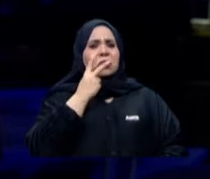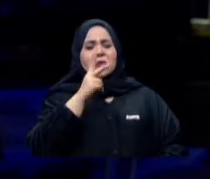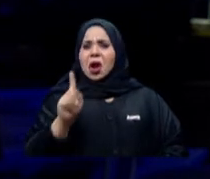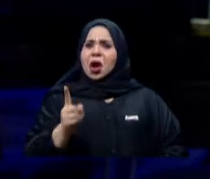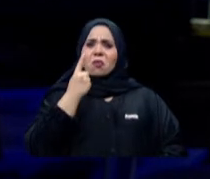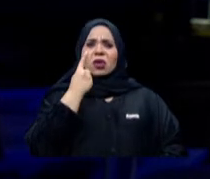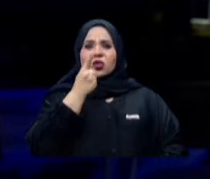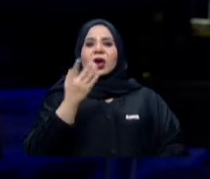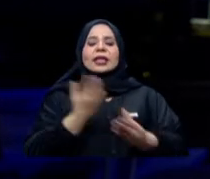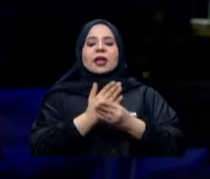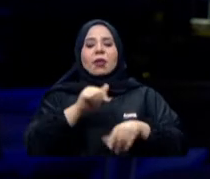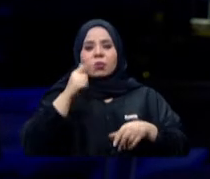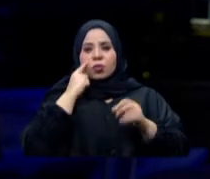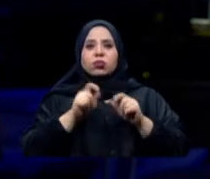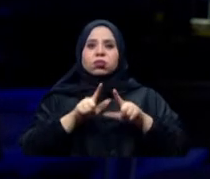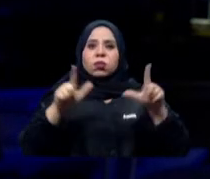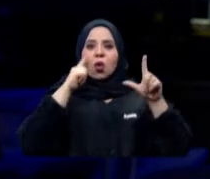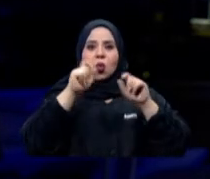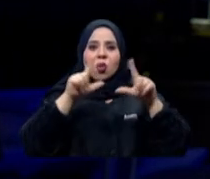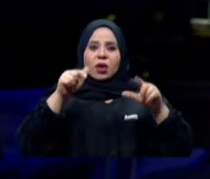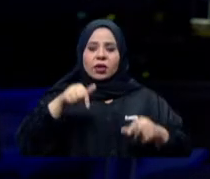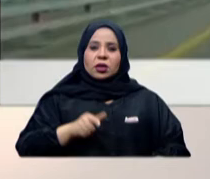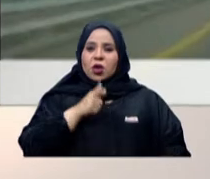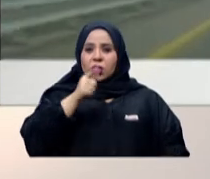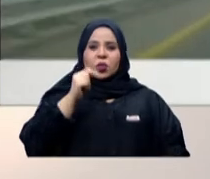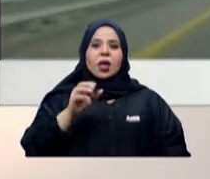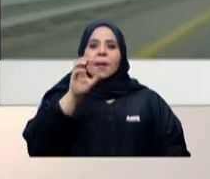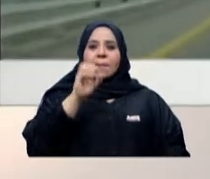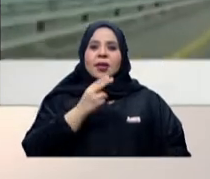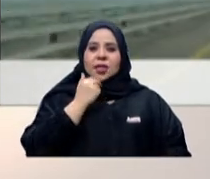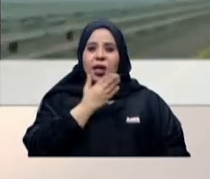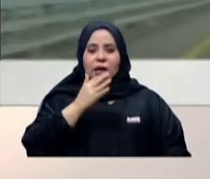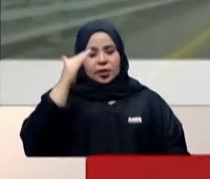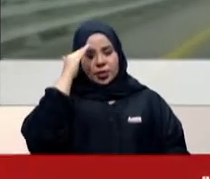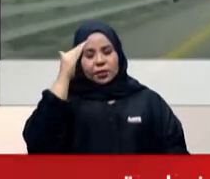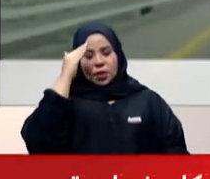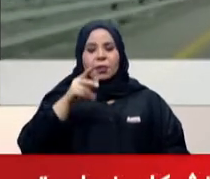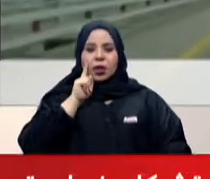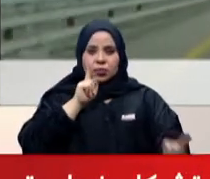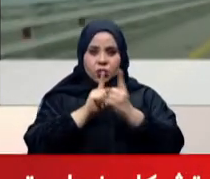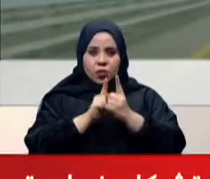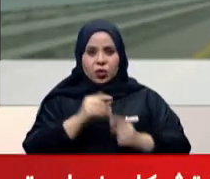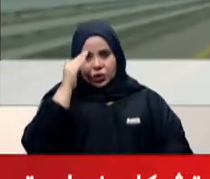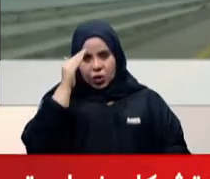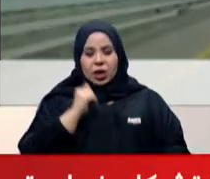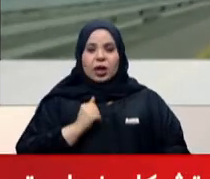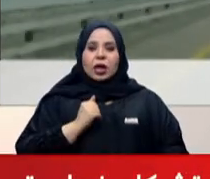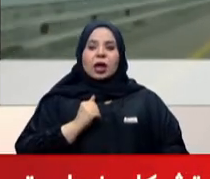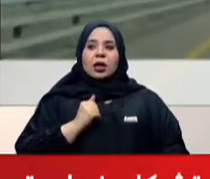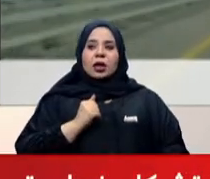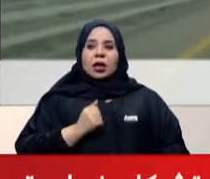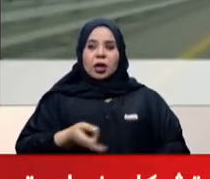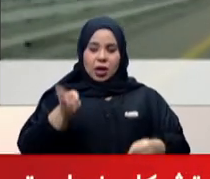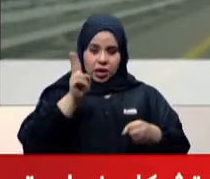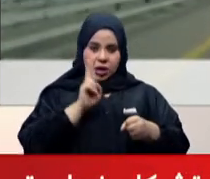أدى لظهورها هذا اليوم؟ أولا شكرا لكم على هذا اللقاء السريع.